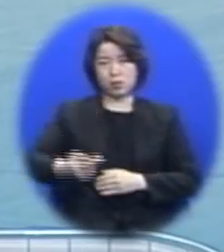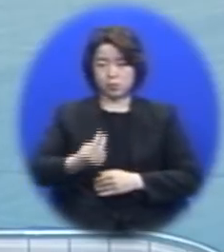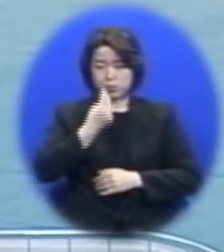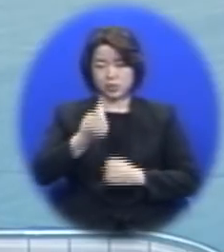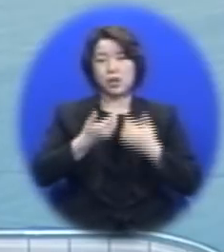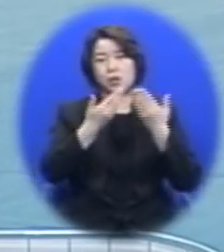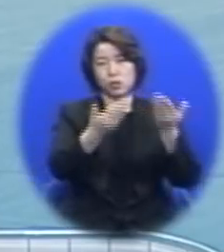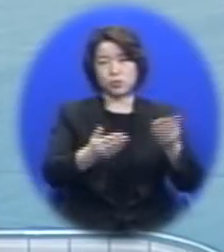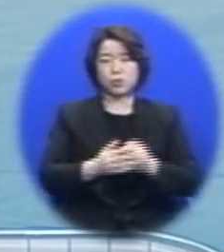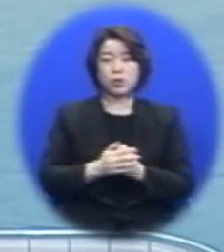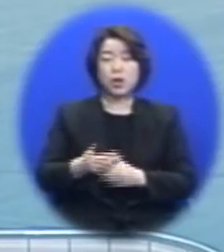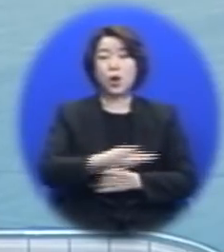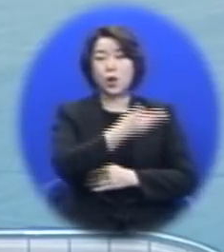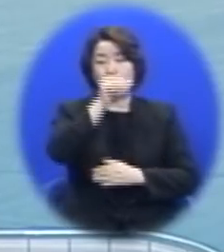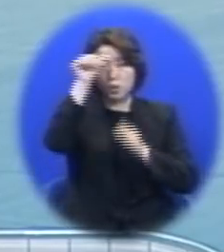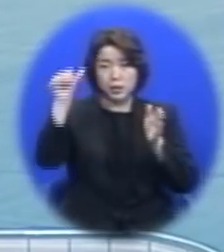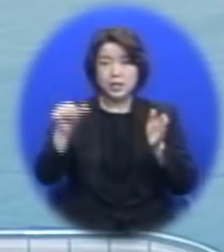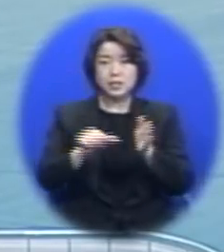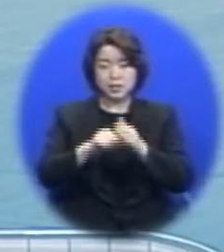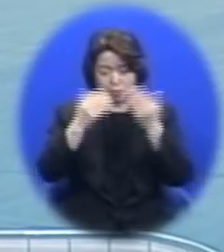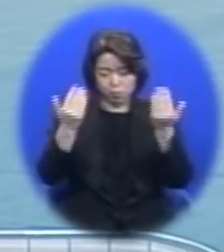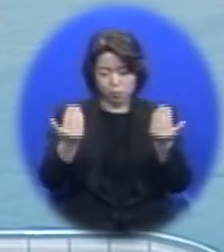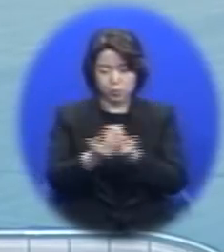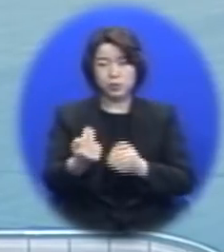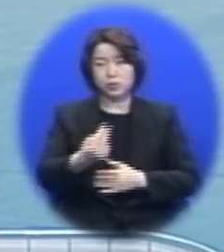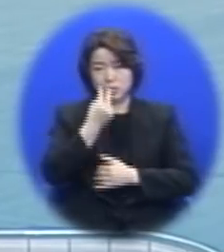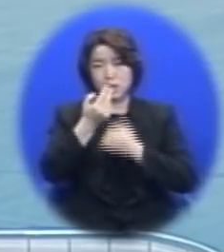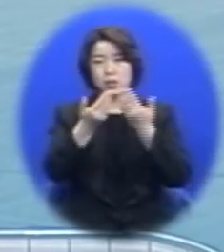여러분의 삶, 여러분의 인생 전체를 살려요.